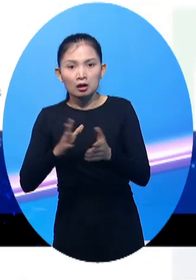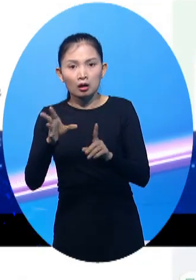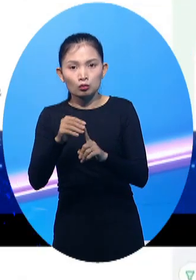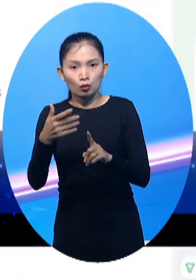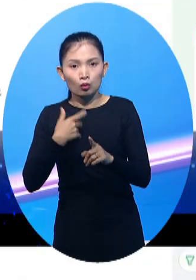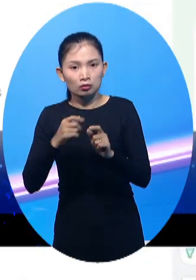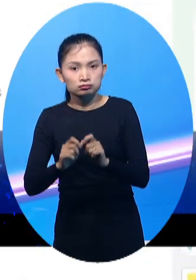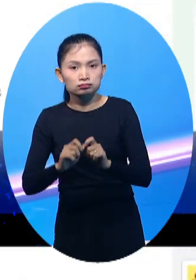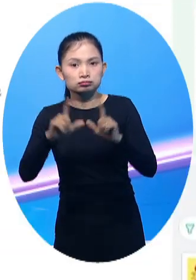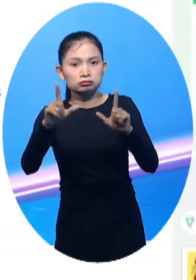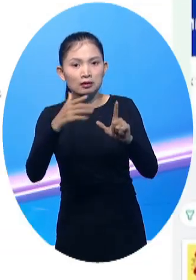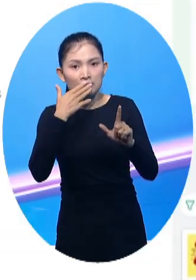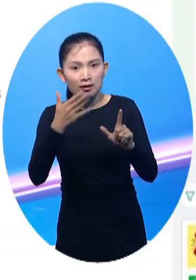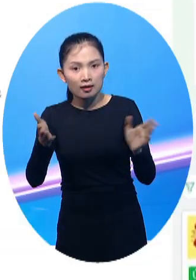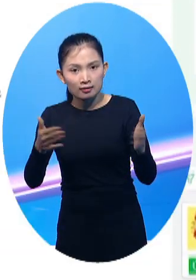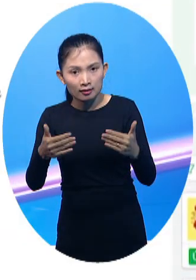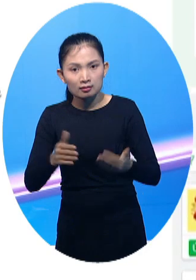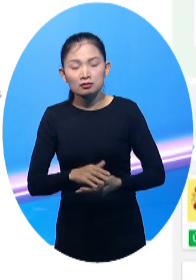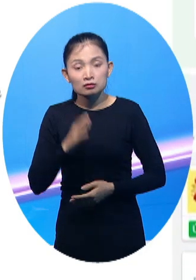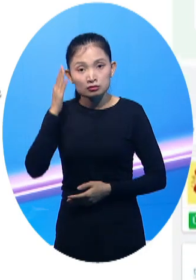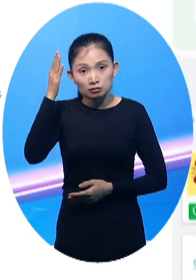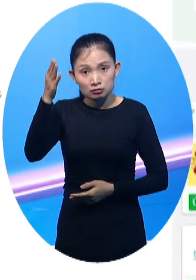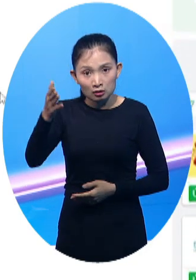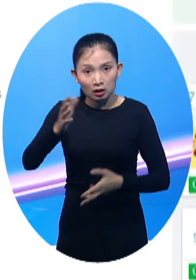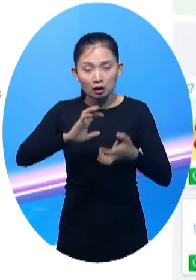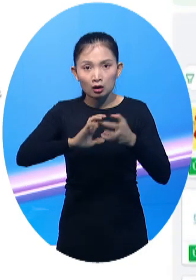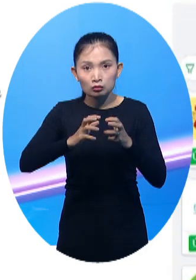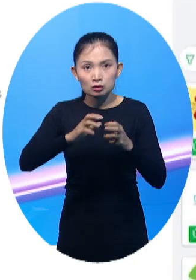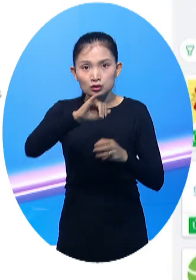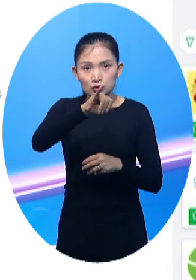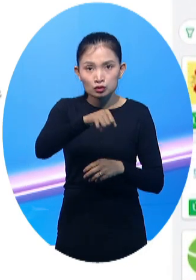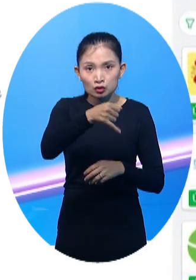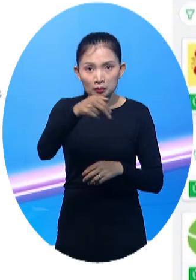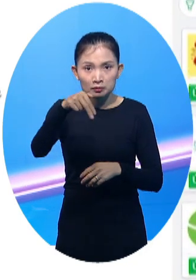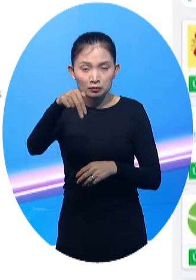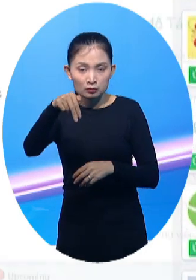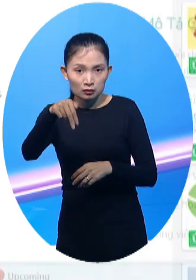nhanh chóng. Trong tương lai, Jobs News sẽ tiếp tục đầu tư công nghệ và mở rộng hợp tác với nhiều